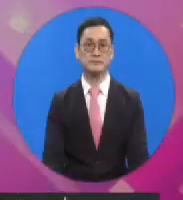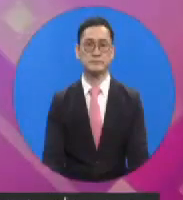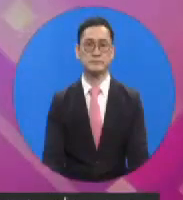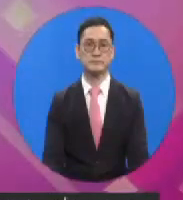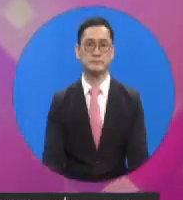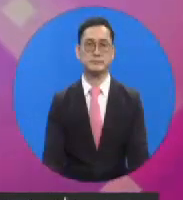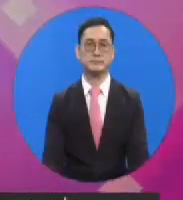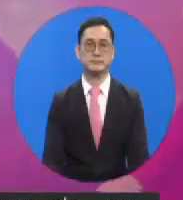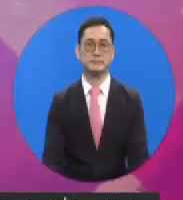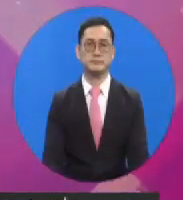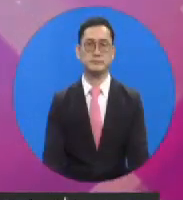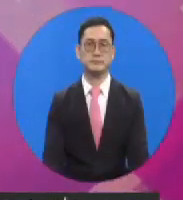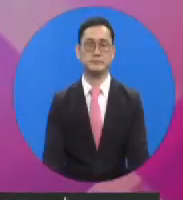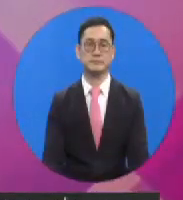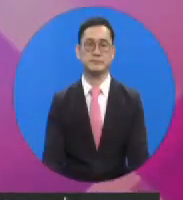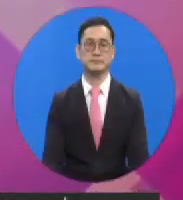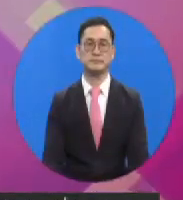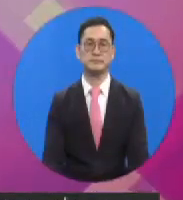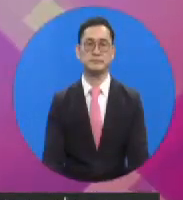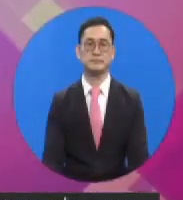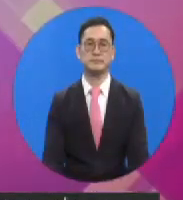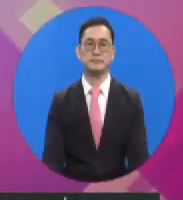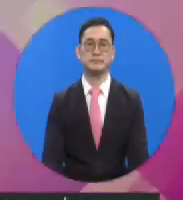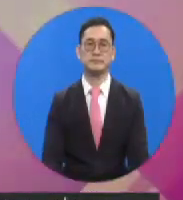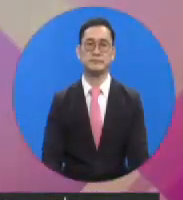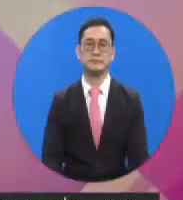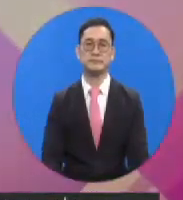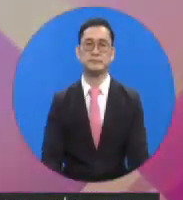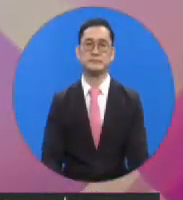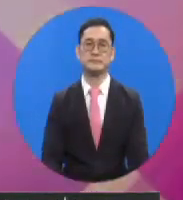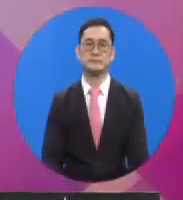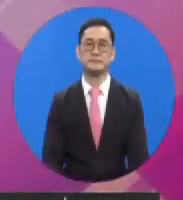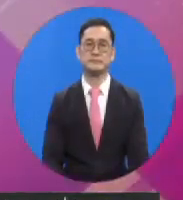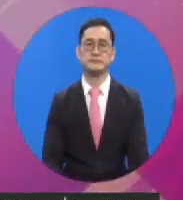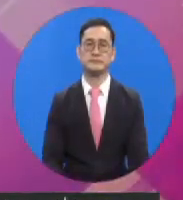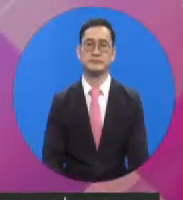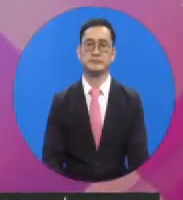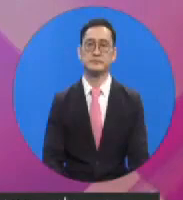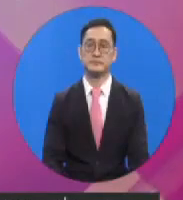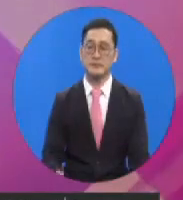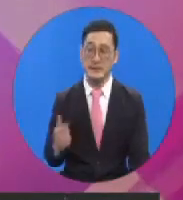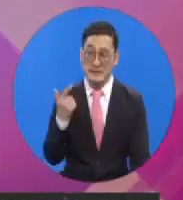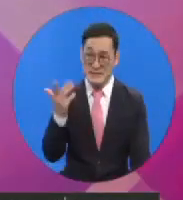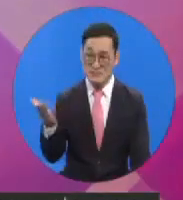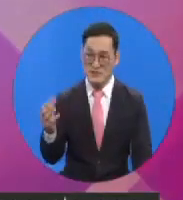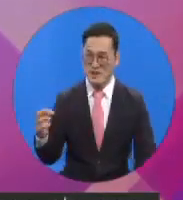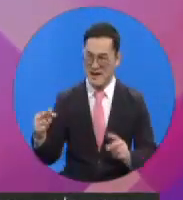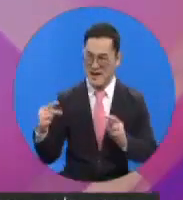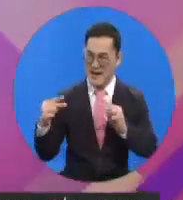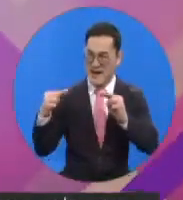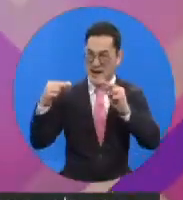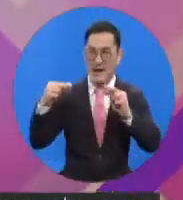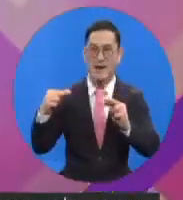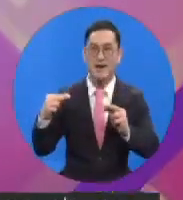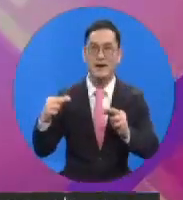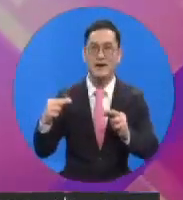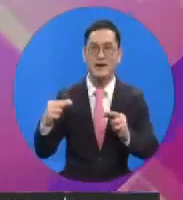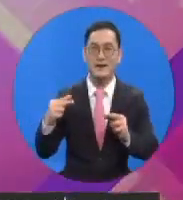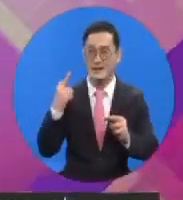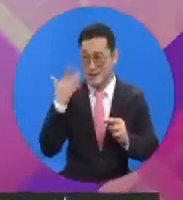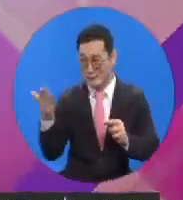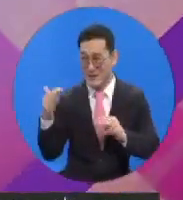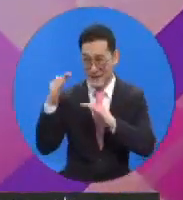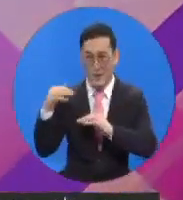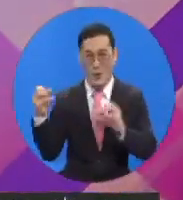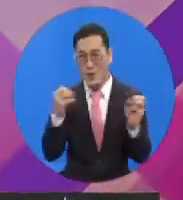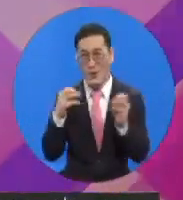자, 결국 저 질의의 본래 의도보다 책상을 쳤냐 안 쳤냐에 논란이 돼서 윤